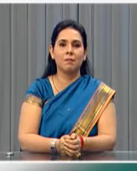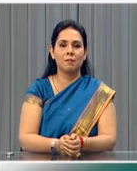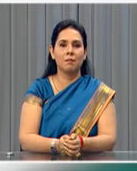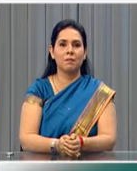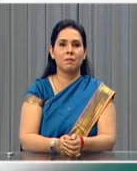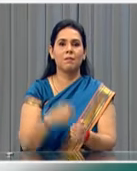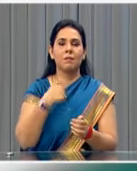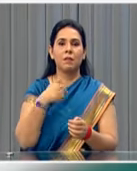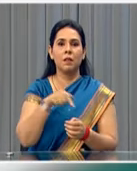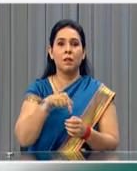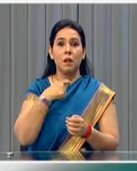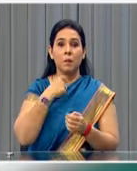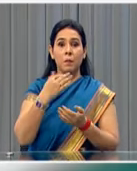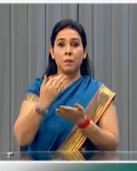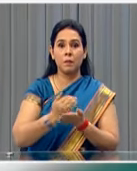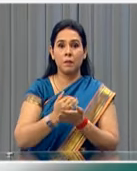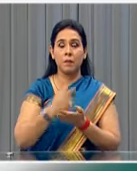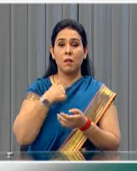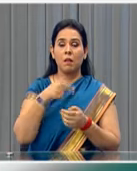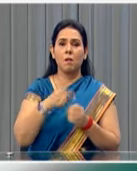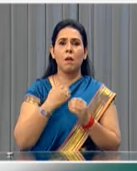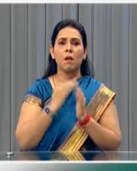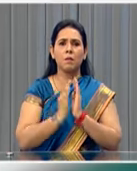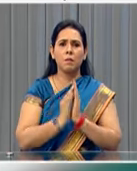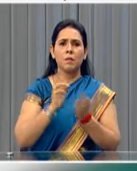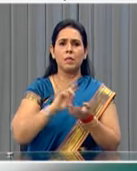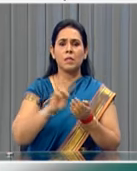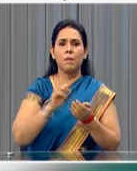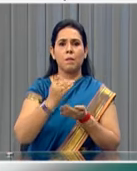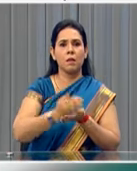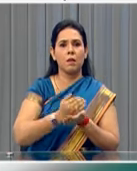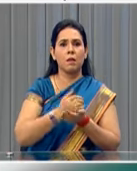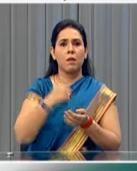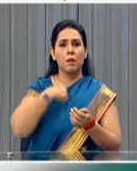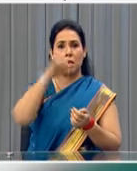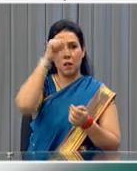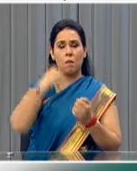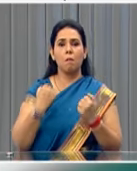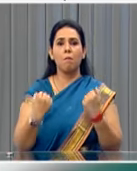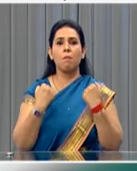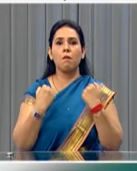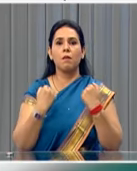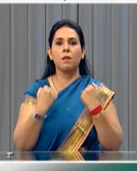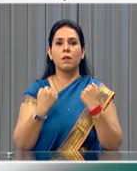और यही हमारी पूंजी है, यही हमारे राष्ट्र की शक्ति है।